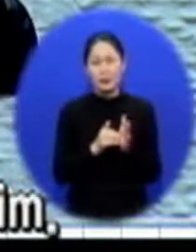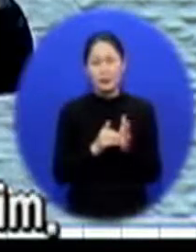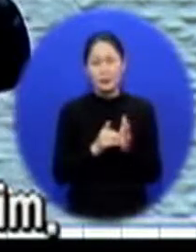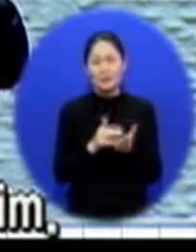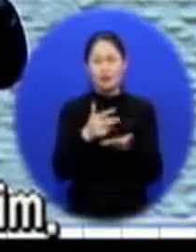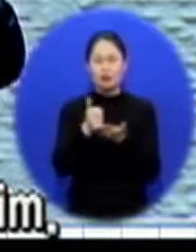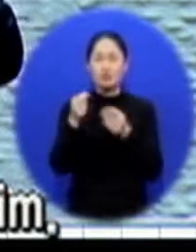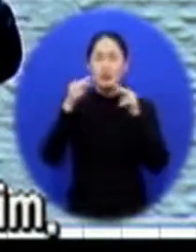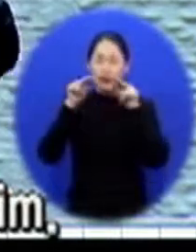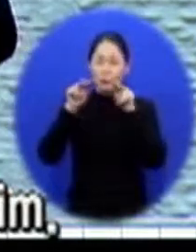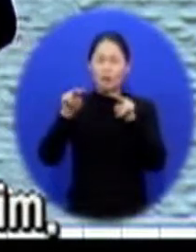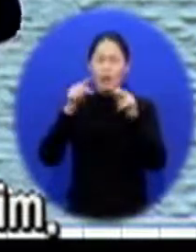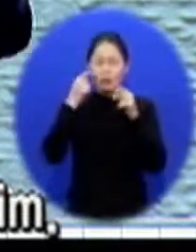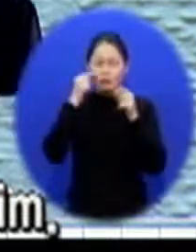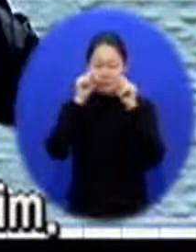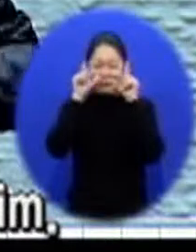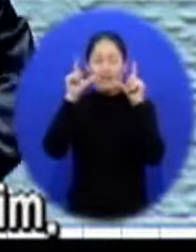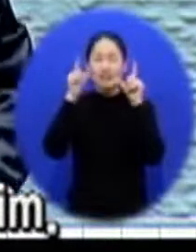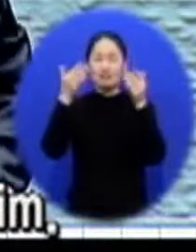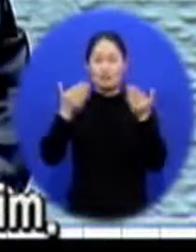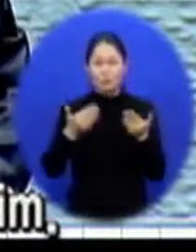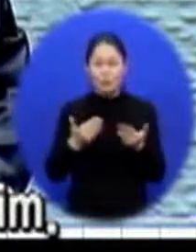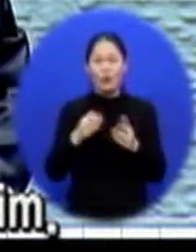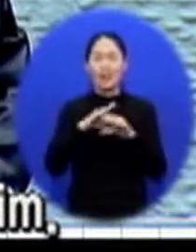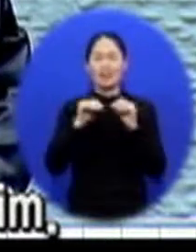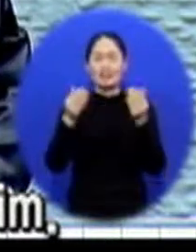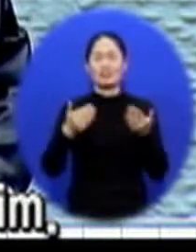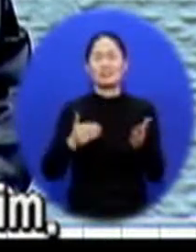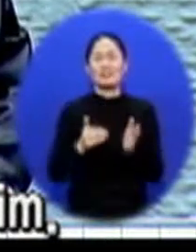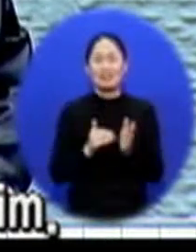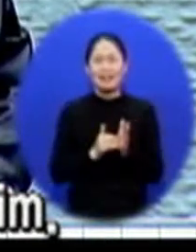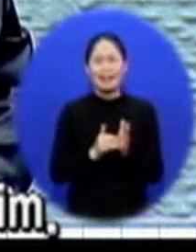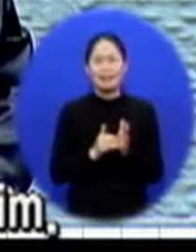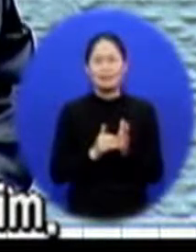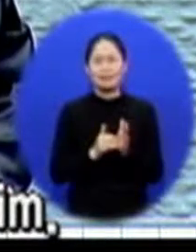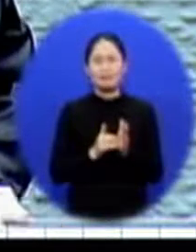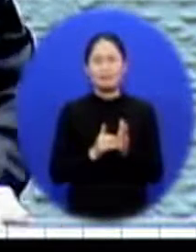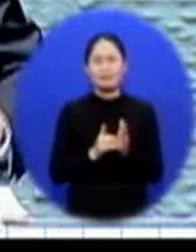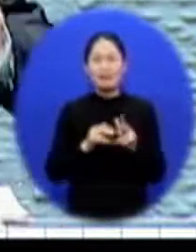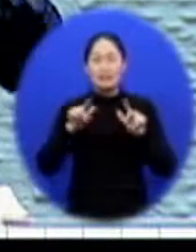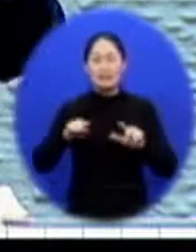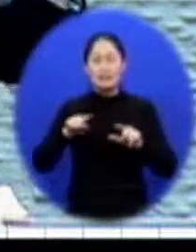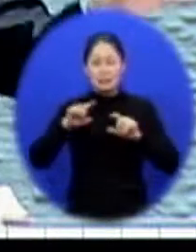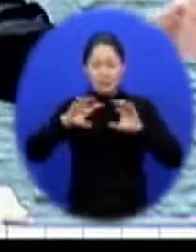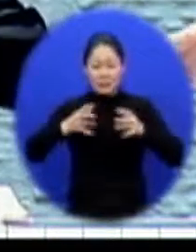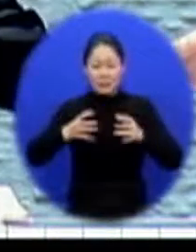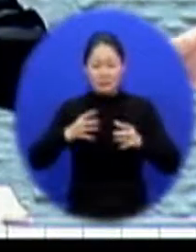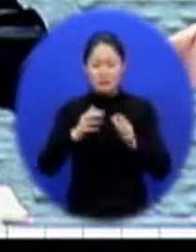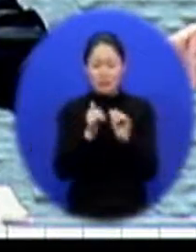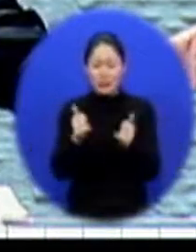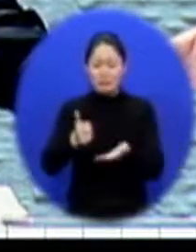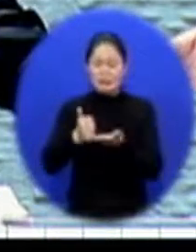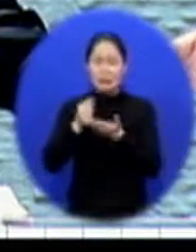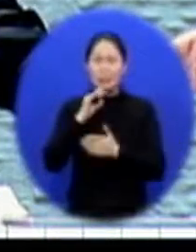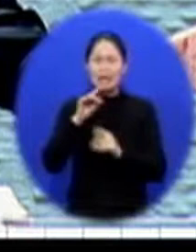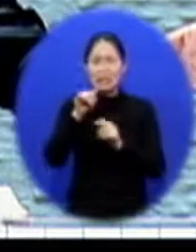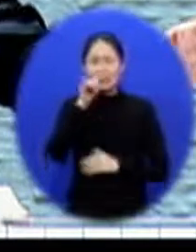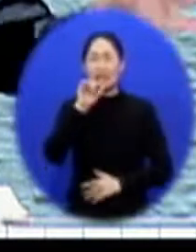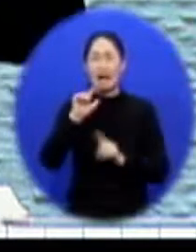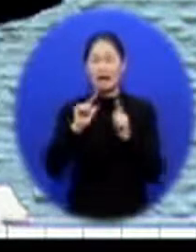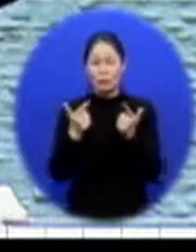주님을 바라보는 눈을 뜨게 해 주심으로 해결해 주셨어요 이 세상에는 사람의 칭찬만 있는 것이 아니고